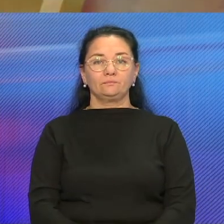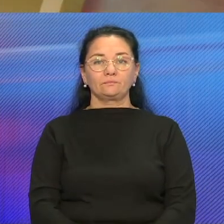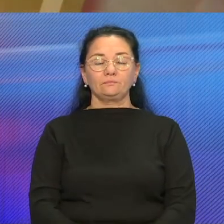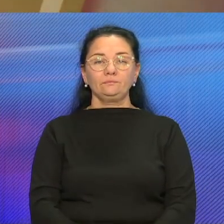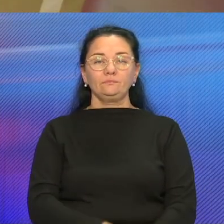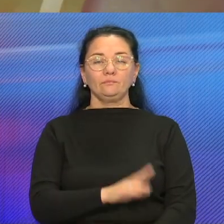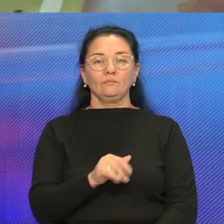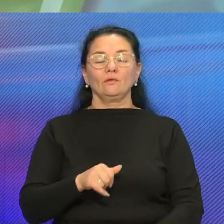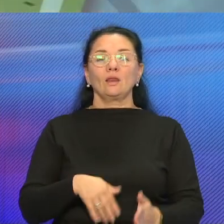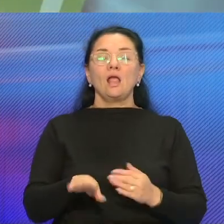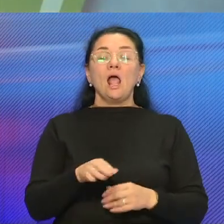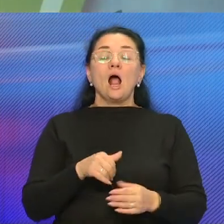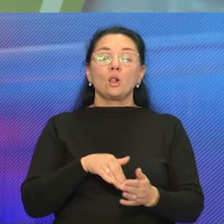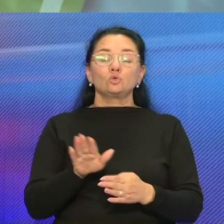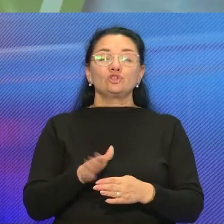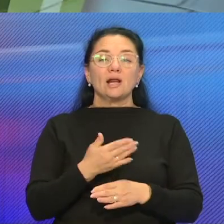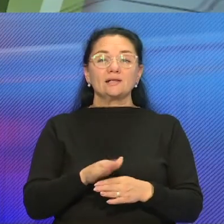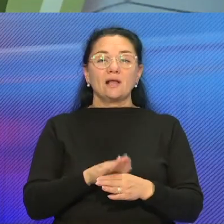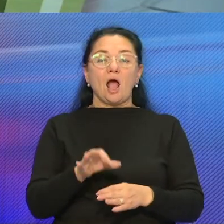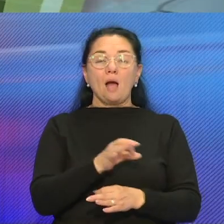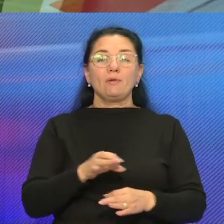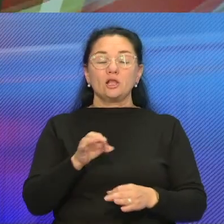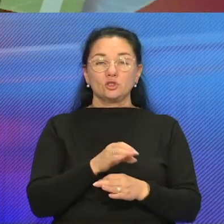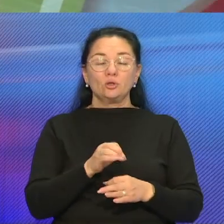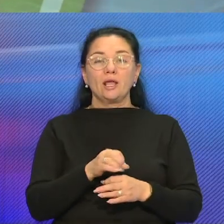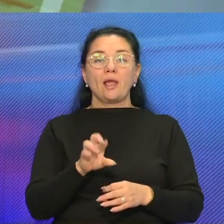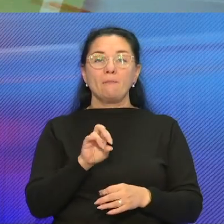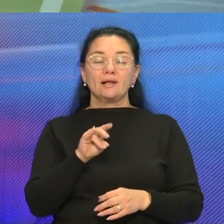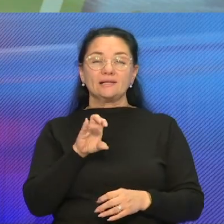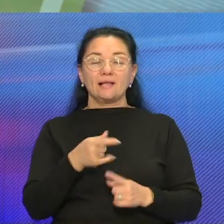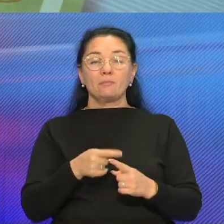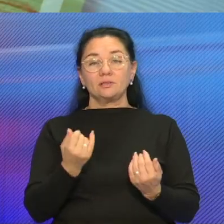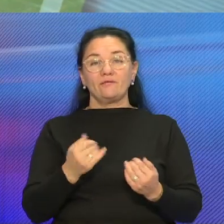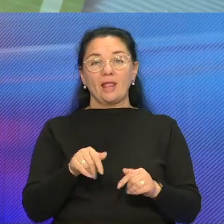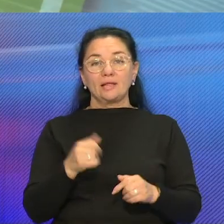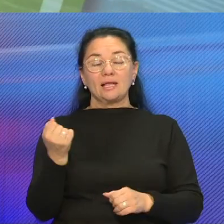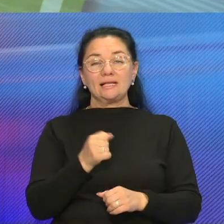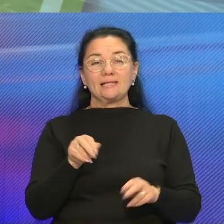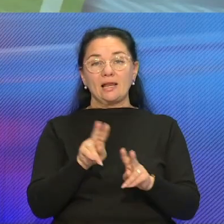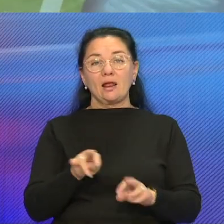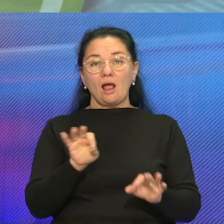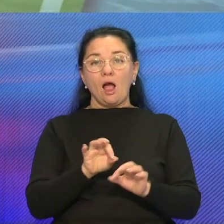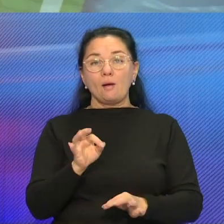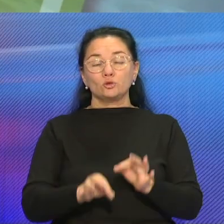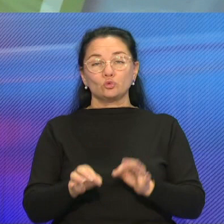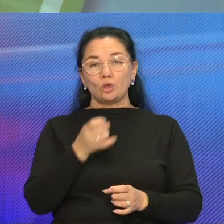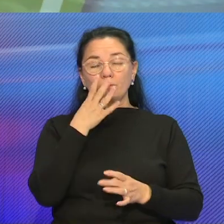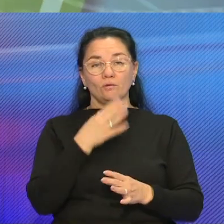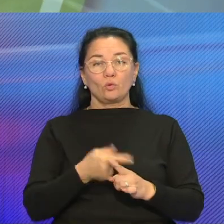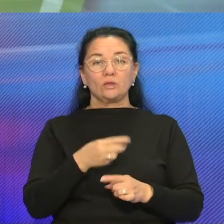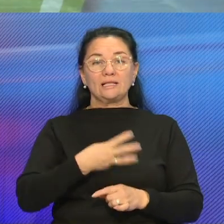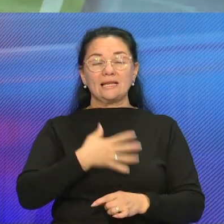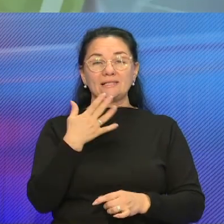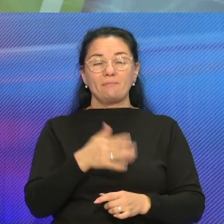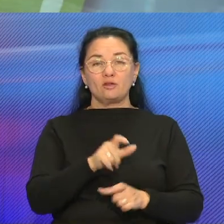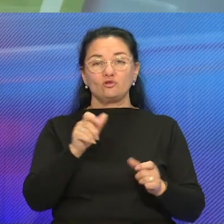Облипших на працовках областного комитета БРСМ гэтыми днями разважаются у Гродни. Мероприемство собрало 35 человек – лидеров